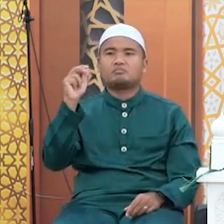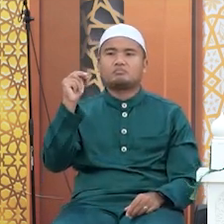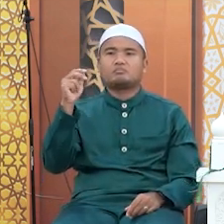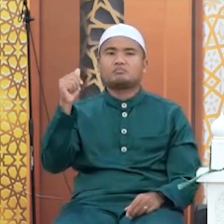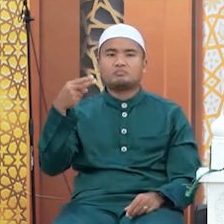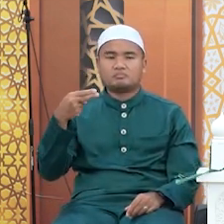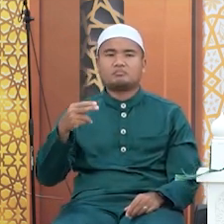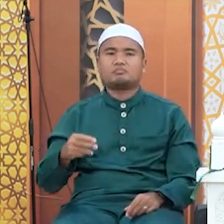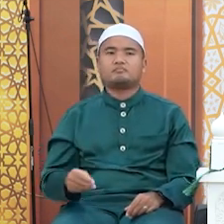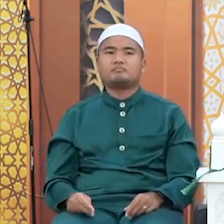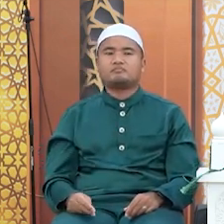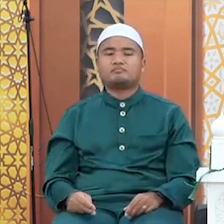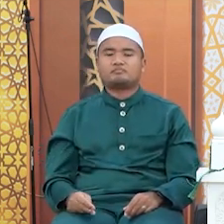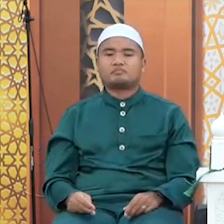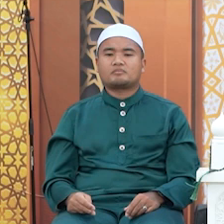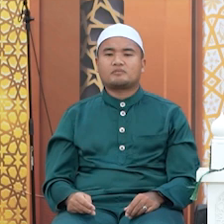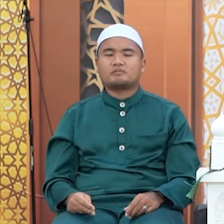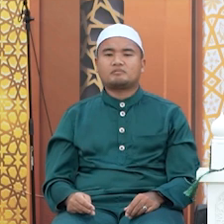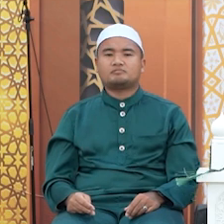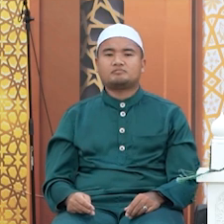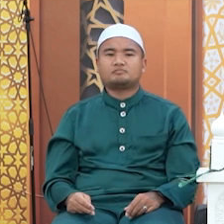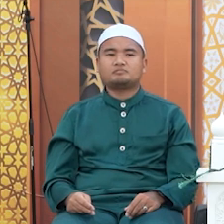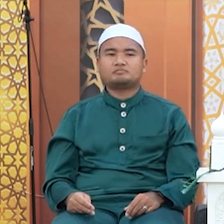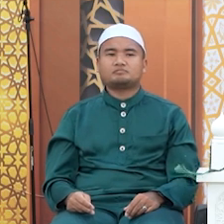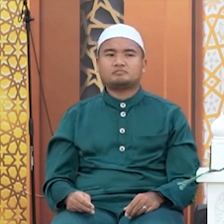Ertinya rahmatnya Nabi sampai tahap tu dia jaga.